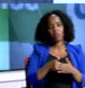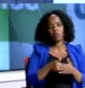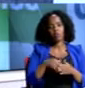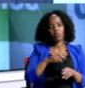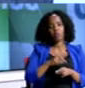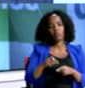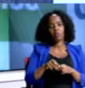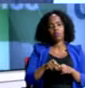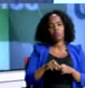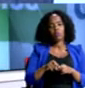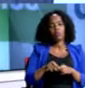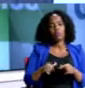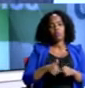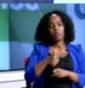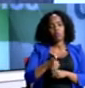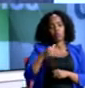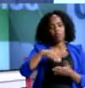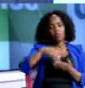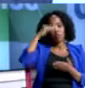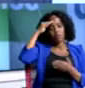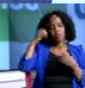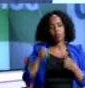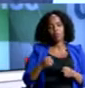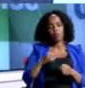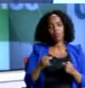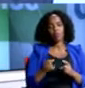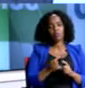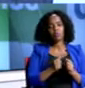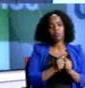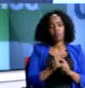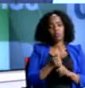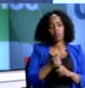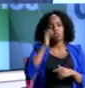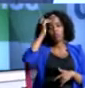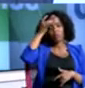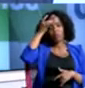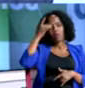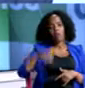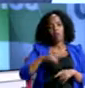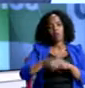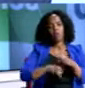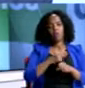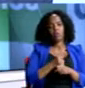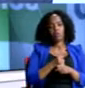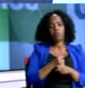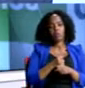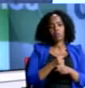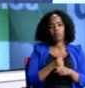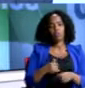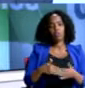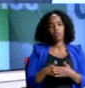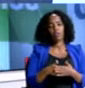telemedura bereme ndende amera ega kenoji welqabete tibin kun adunya mere